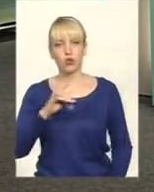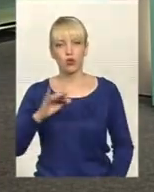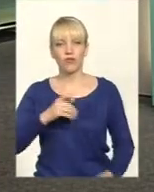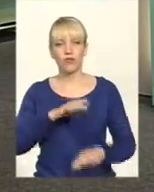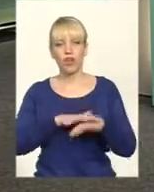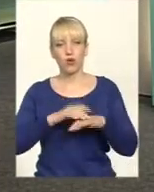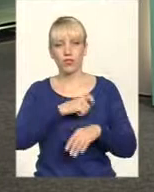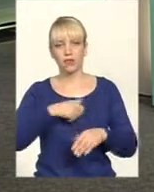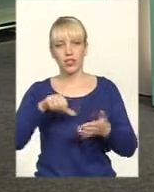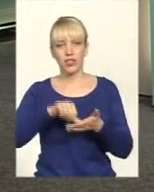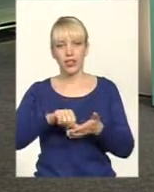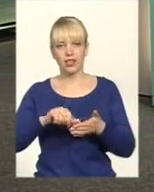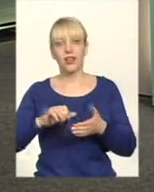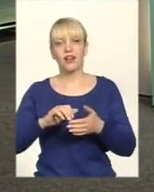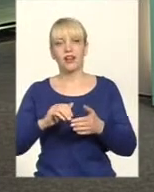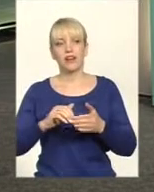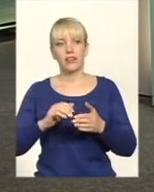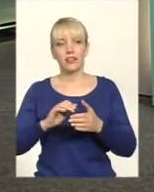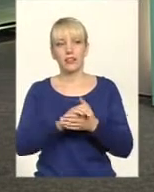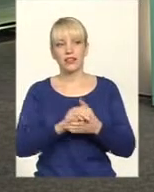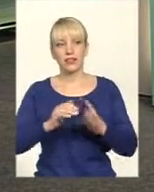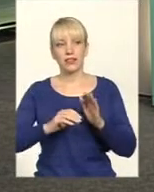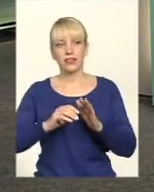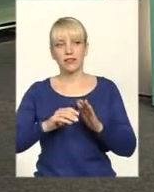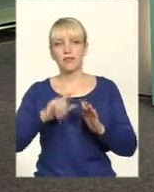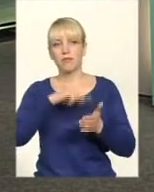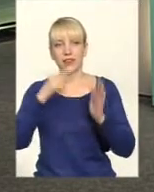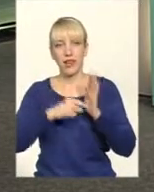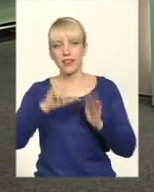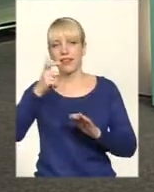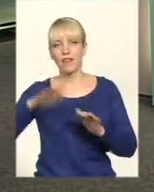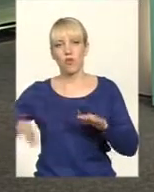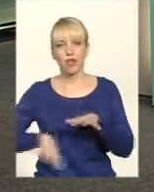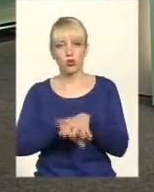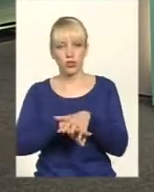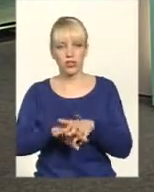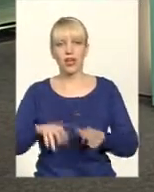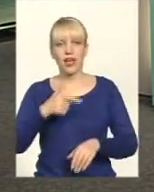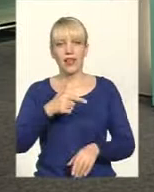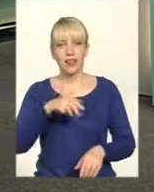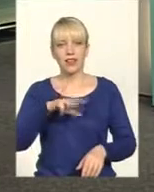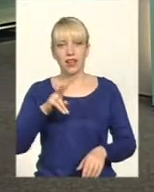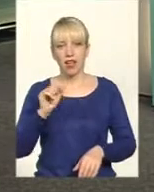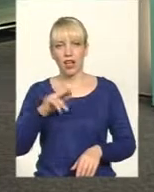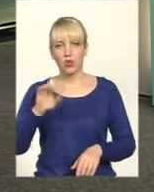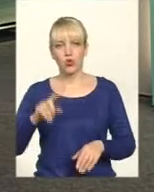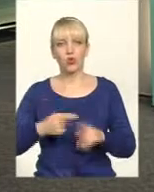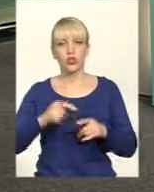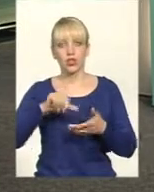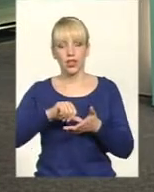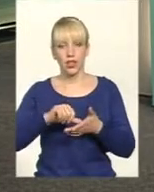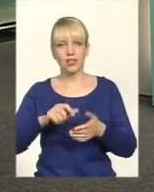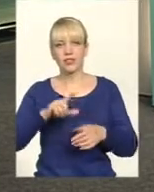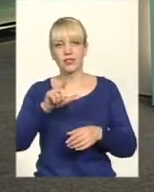депутат, член Комітету Верховної Ради з питань європейської інтеграції. Здравствуйте. Вітаю. І Геннадій Ткачук, народний депутат, член Комітету правової політики